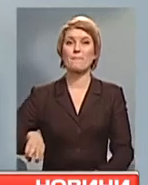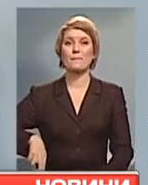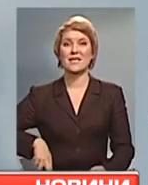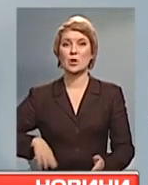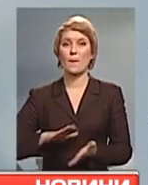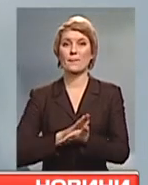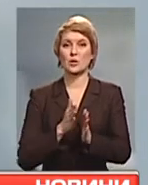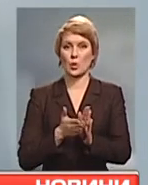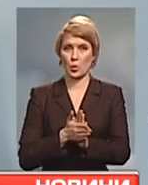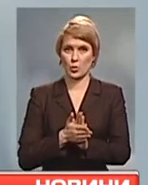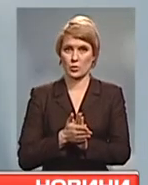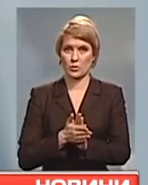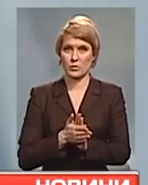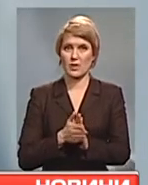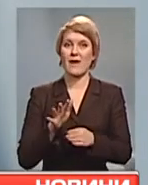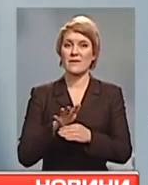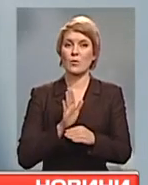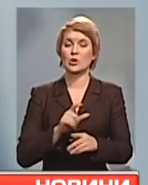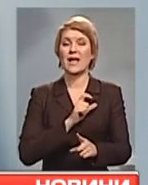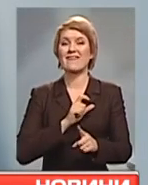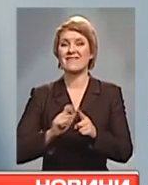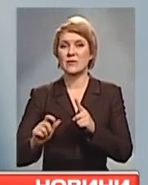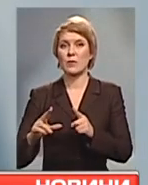меморандуму. Вогонь відкриваємо лише у відповідь по